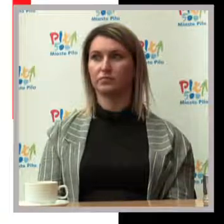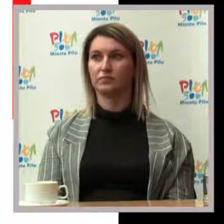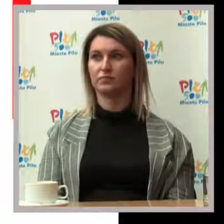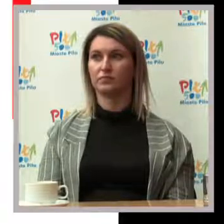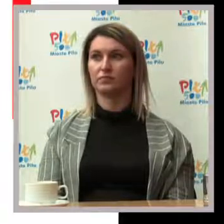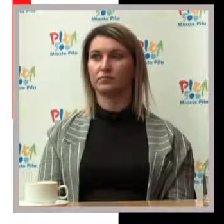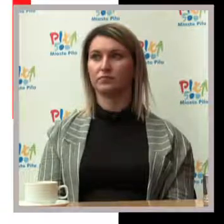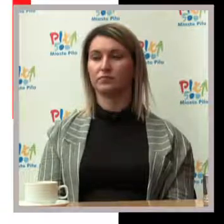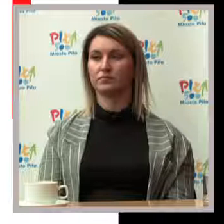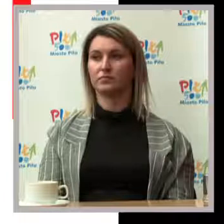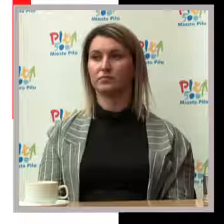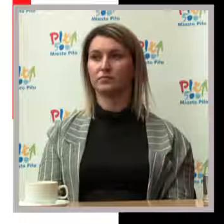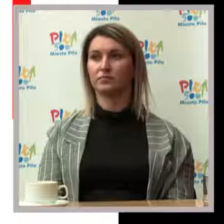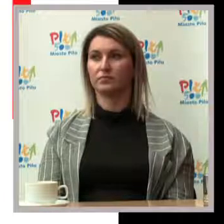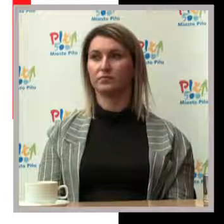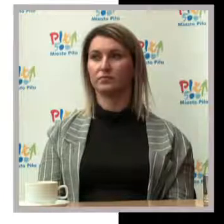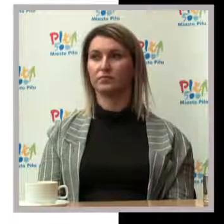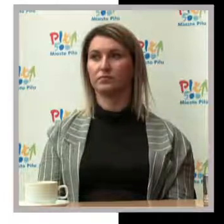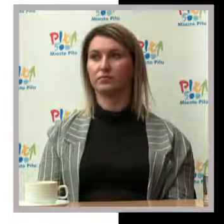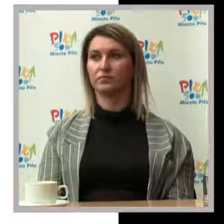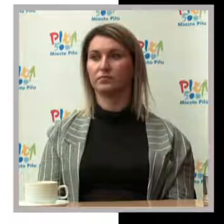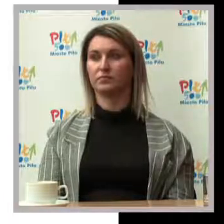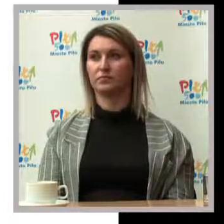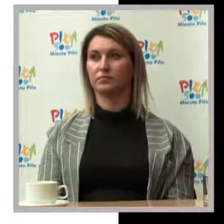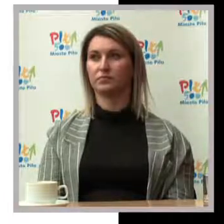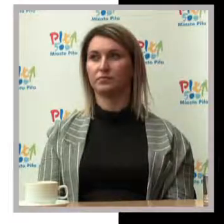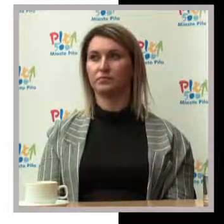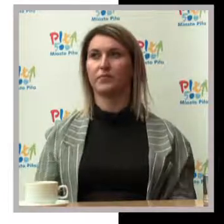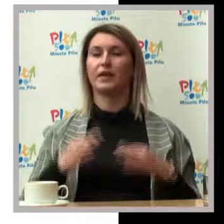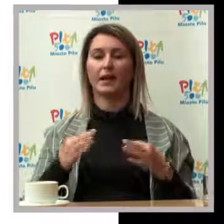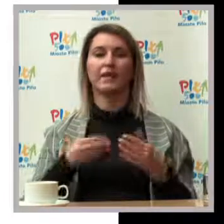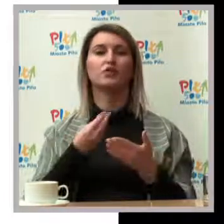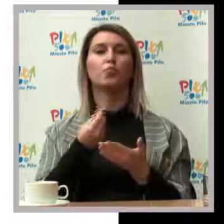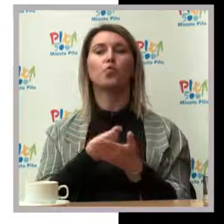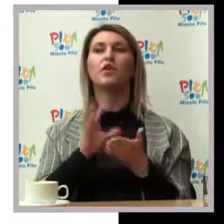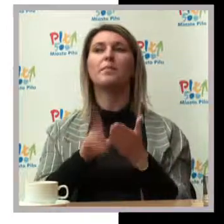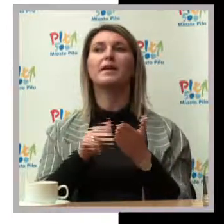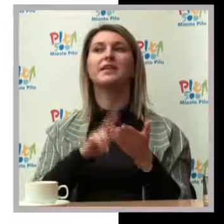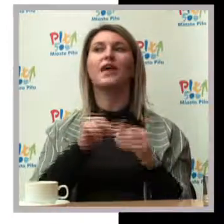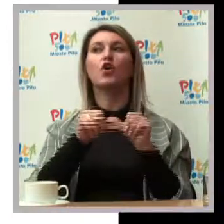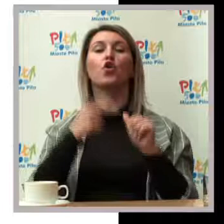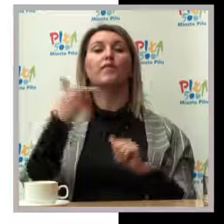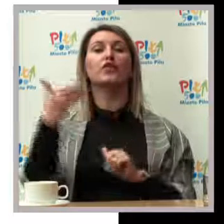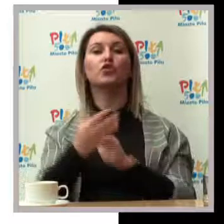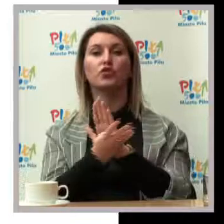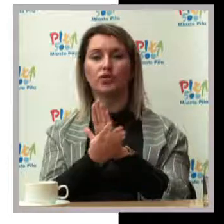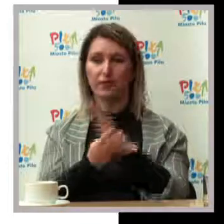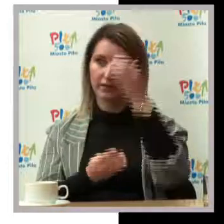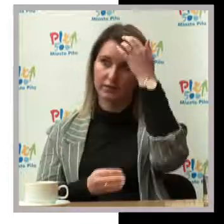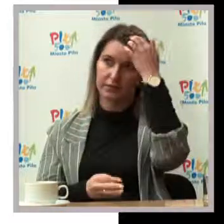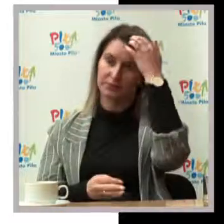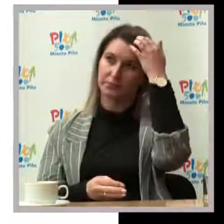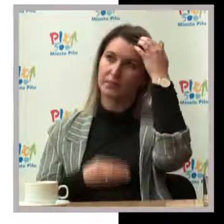na spłatę tych zobowiązań. I budżet miasta. W bieżącym roku dochody to